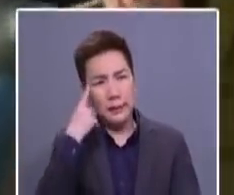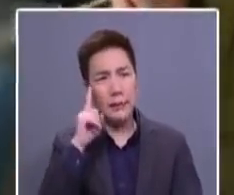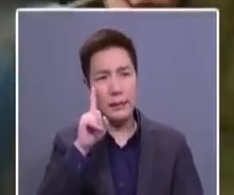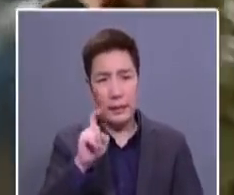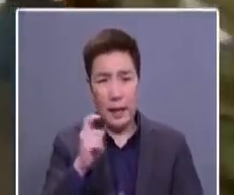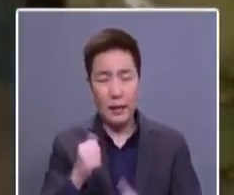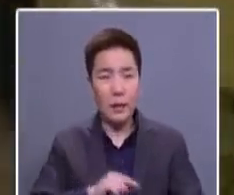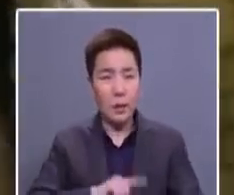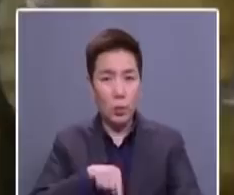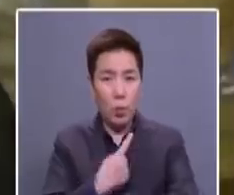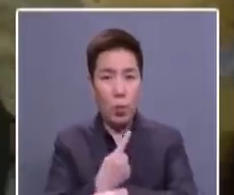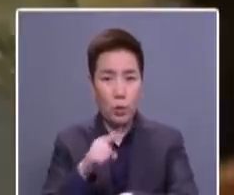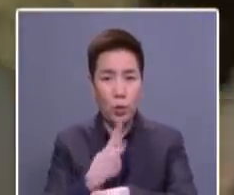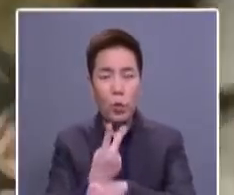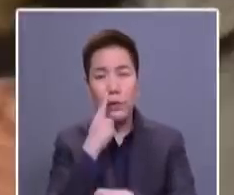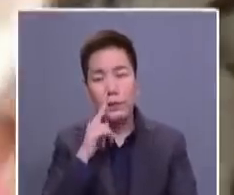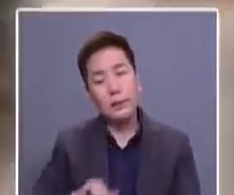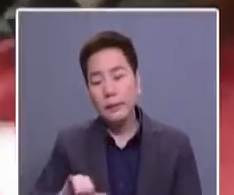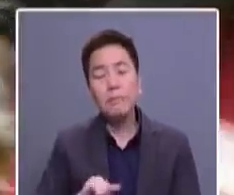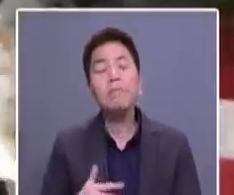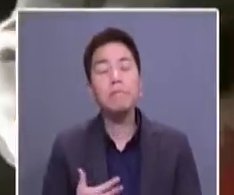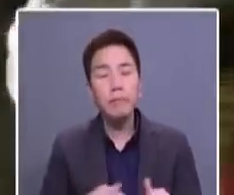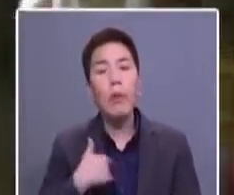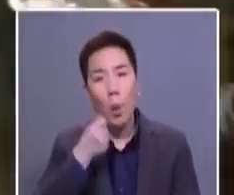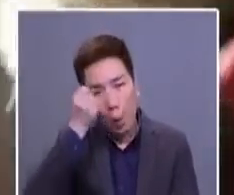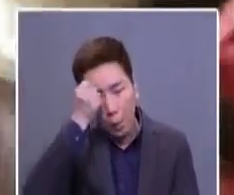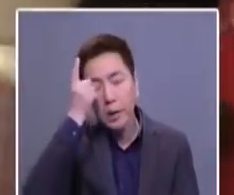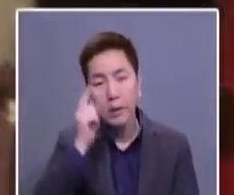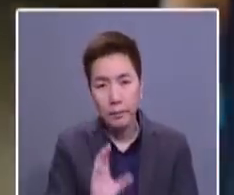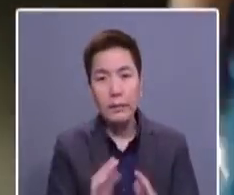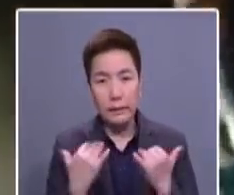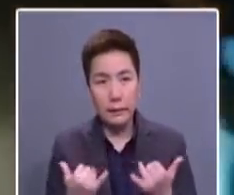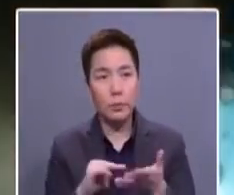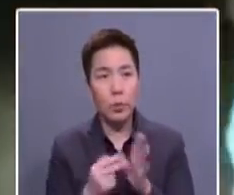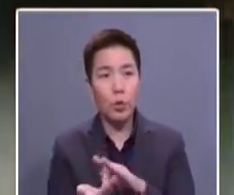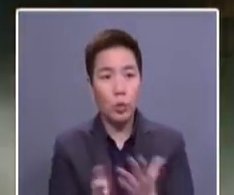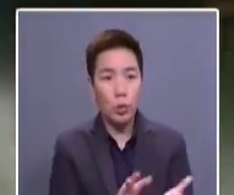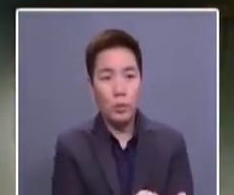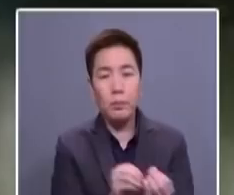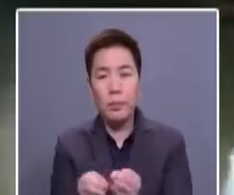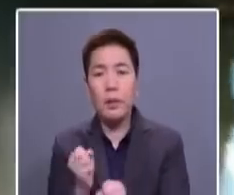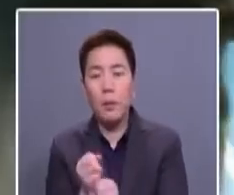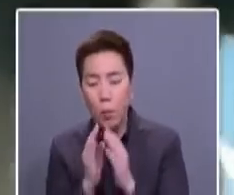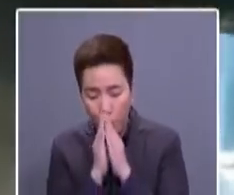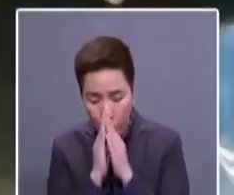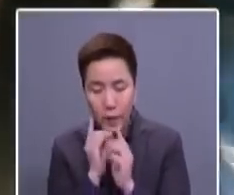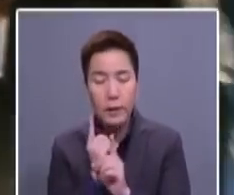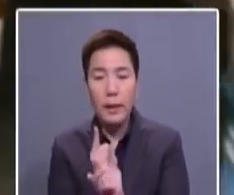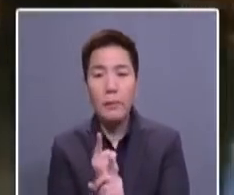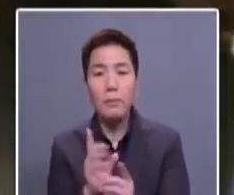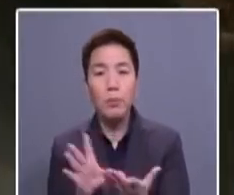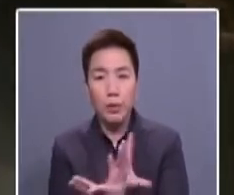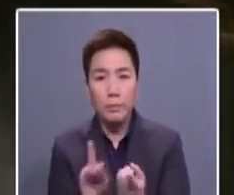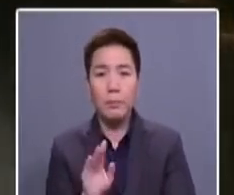ต่ำกว่า 2ชั่วโมงนะคะญาติก็มาติดใจสาเหตุการเสียชีวิตตอนนี้ก็ได้นำศพไปบำเพ็ญกุศลตามประเพณีต่อไปแล้ว